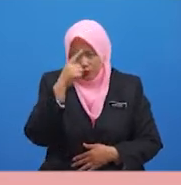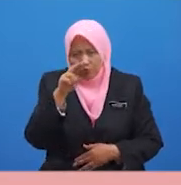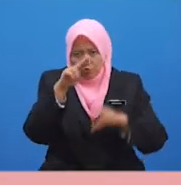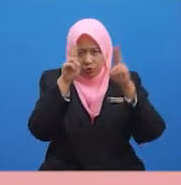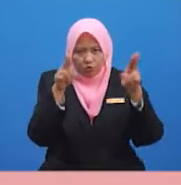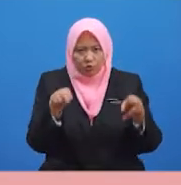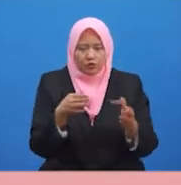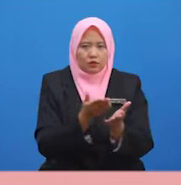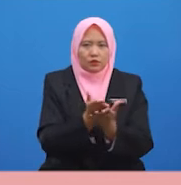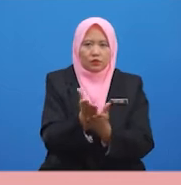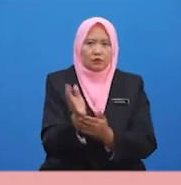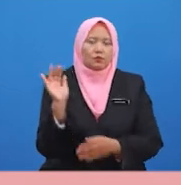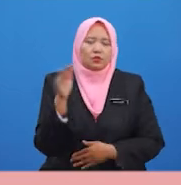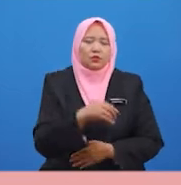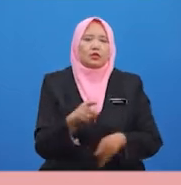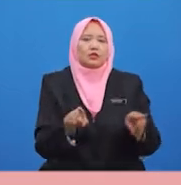Jawapannya wadiah.